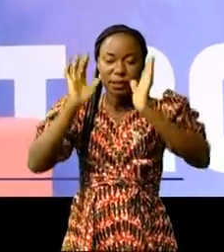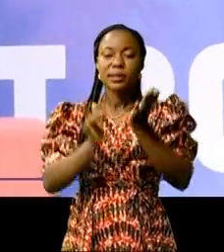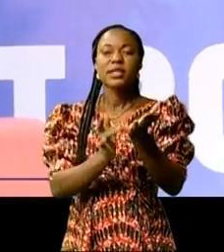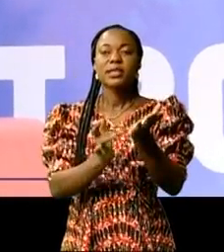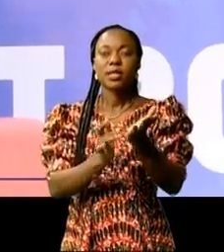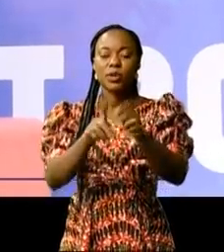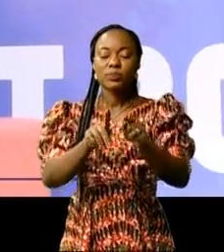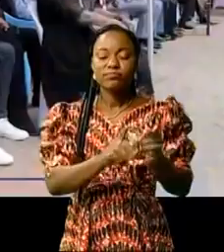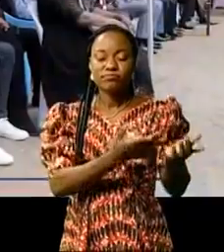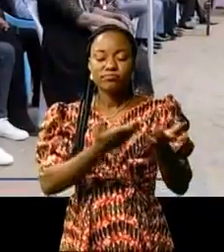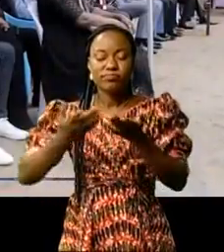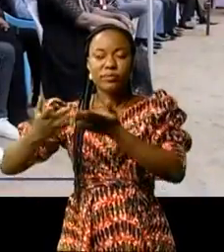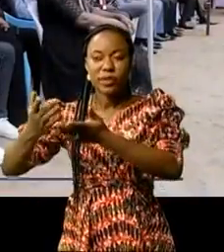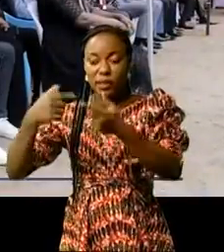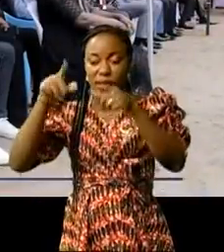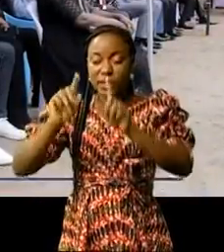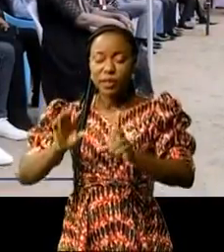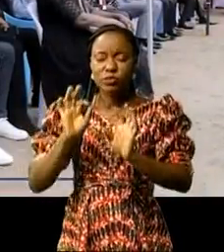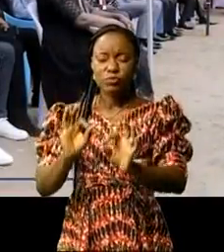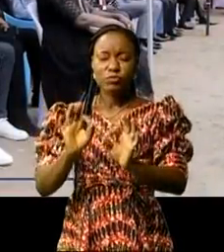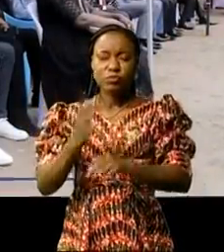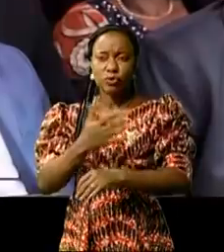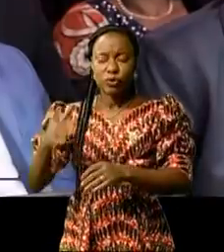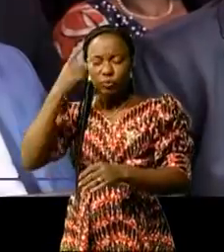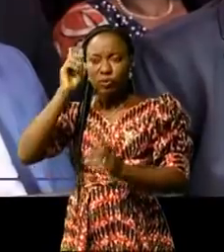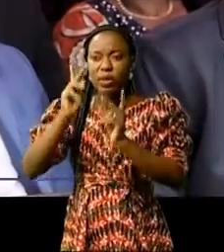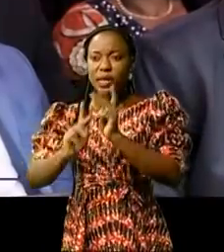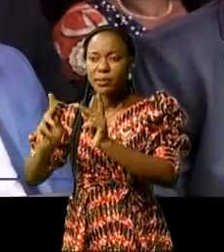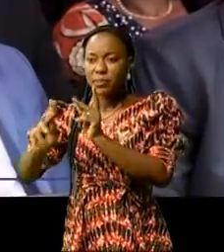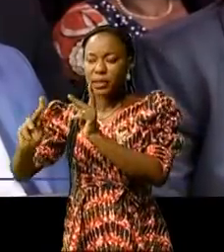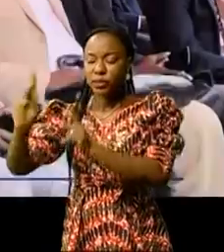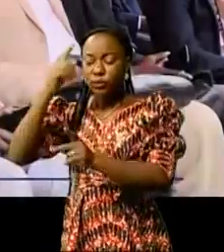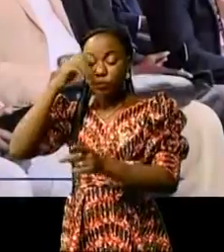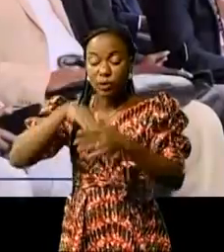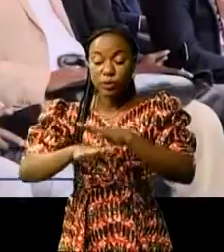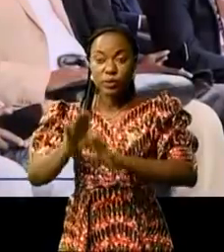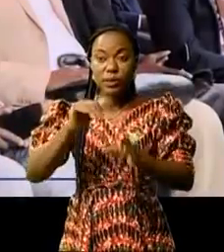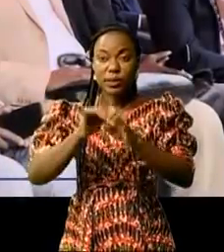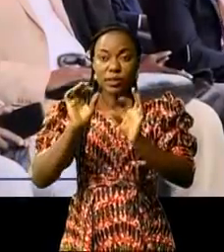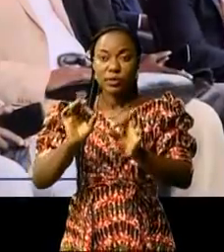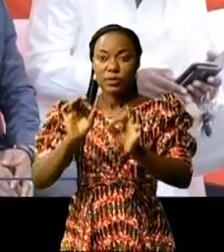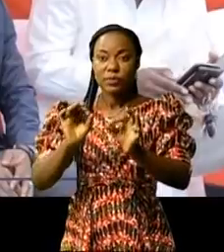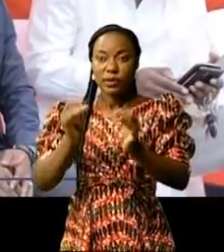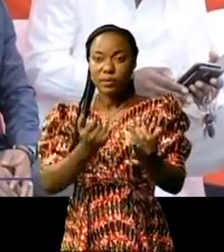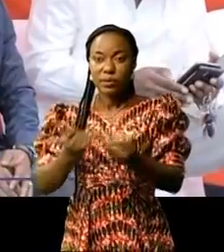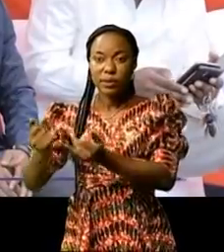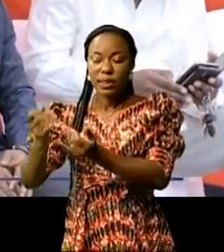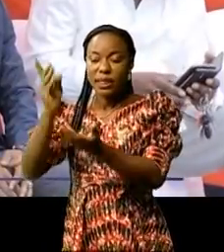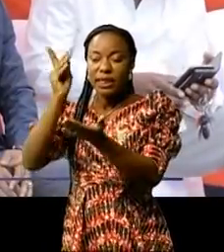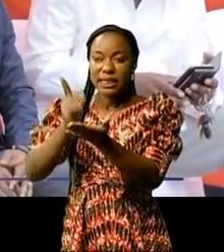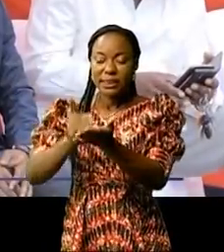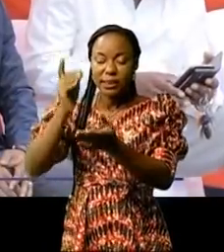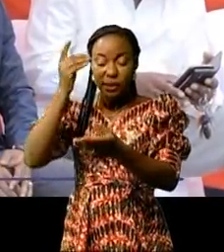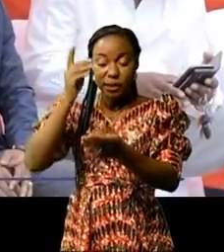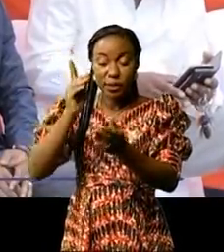apporte cette année une innovation dans la publication il s'agit de l'introduction de la nouvelle application i diplôme qui permet aux